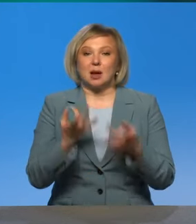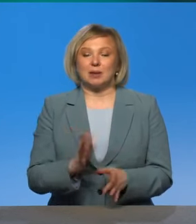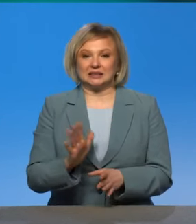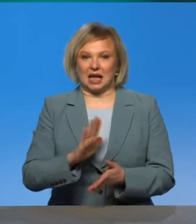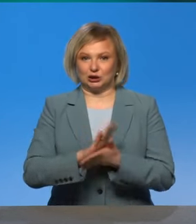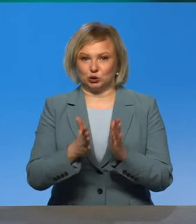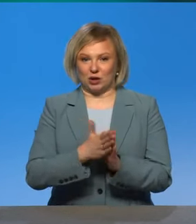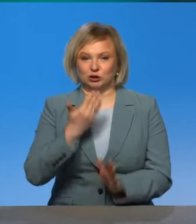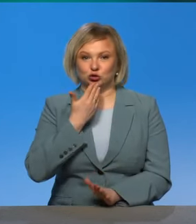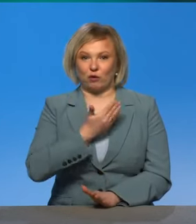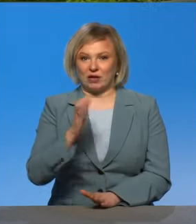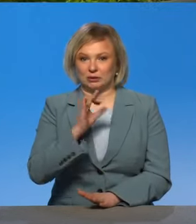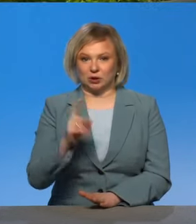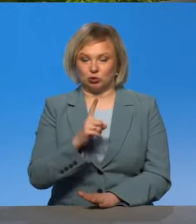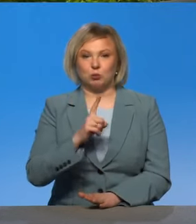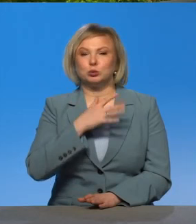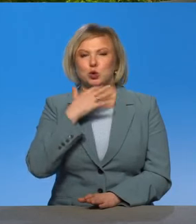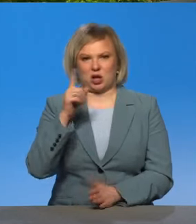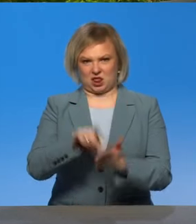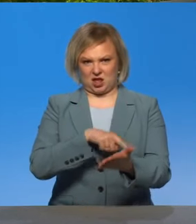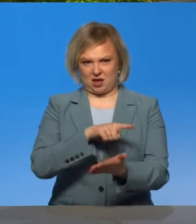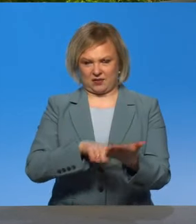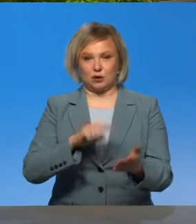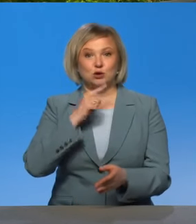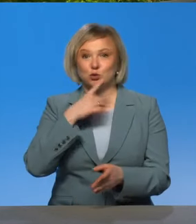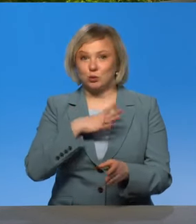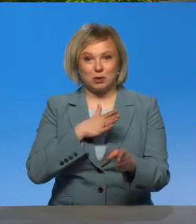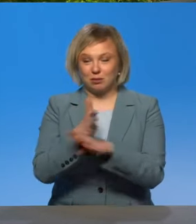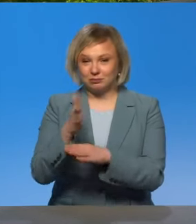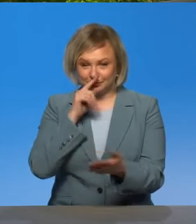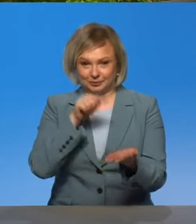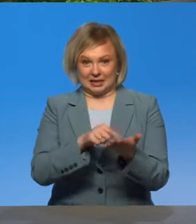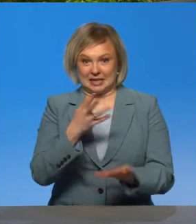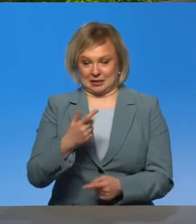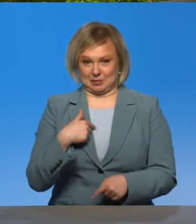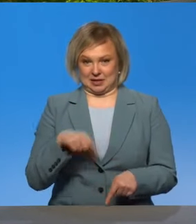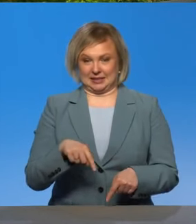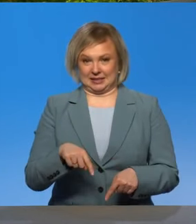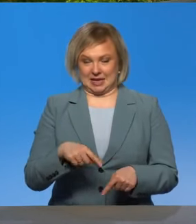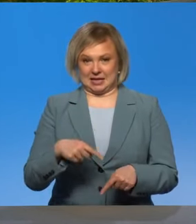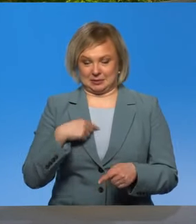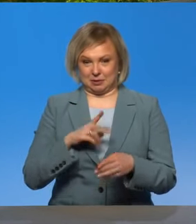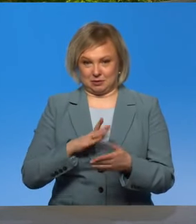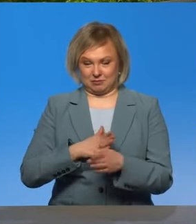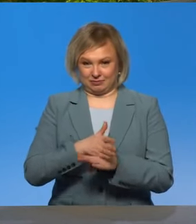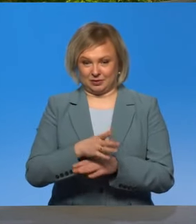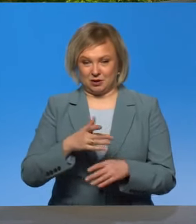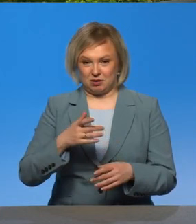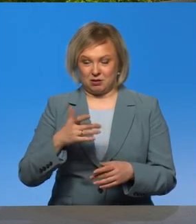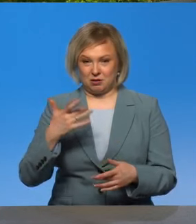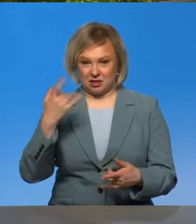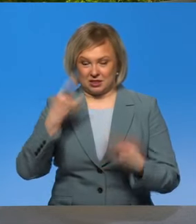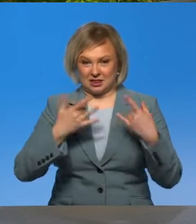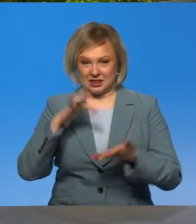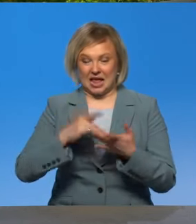Потому что, ну, во-первых, многие не верили. Никуда было не пройти. Вот, например, вот здесь бы, если бы я проходил, мне пришлось бы сказать